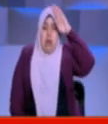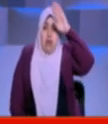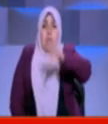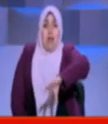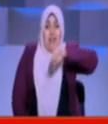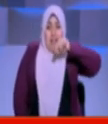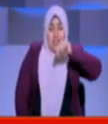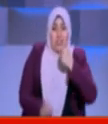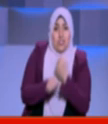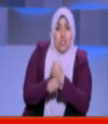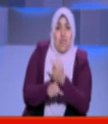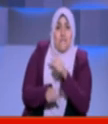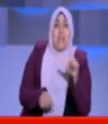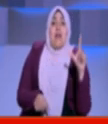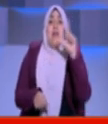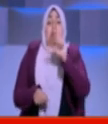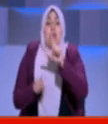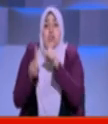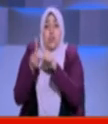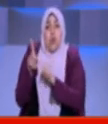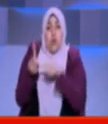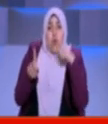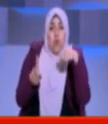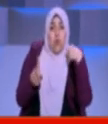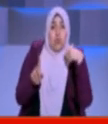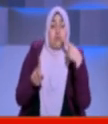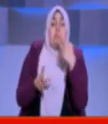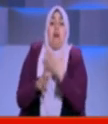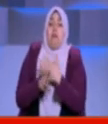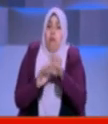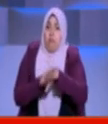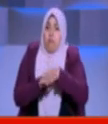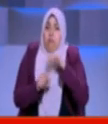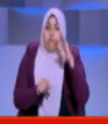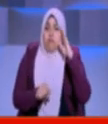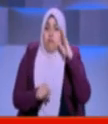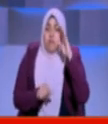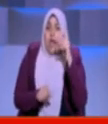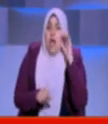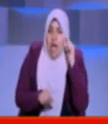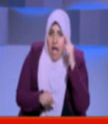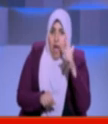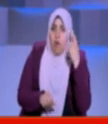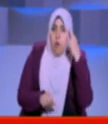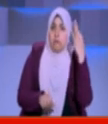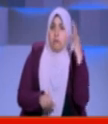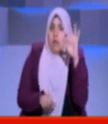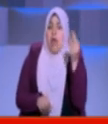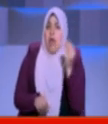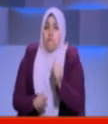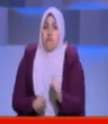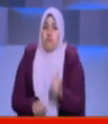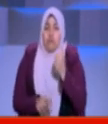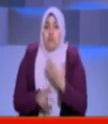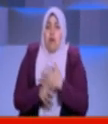المسألة لم تنتهي، لكون نحن منذ تقديم استقالة السيد عادل عبد المهدي إلى يومنا هذا